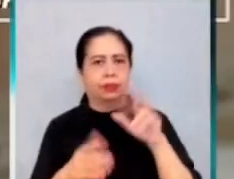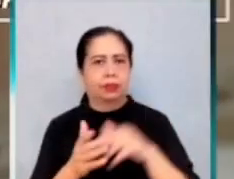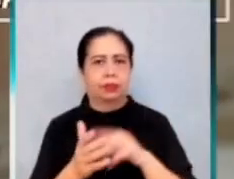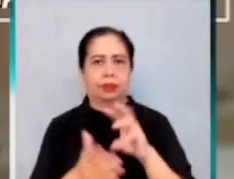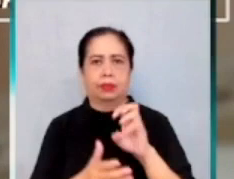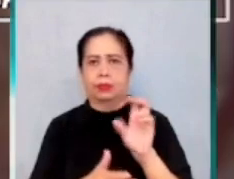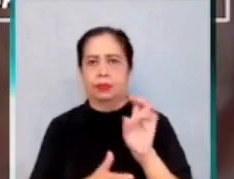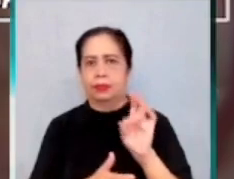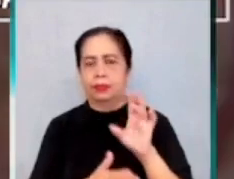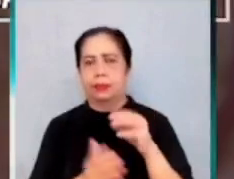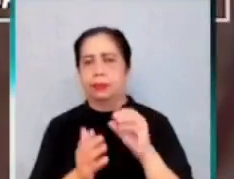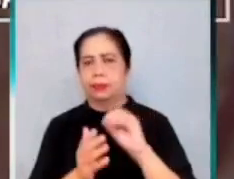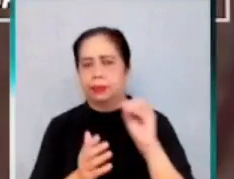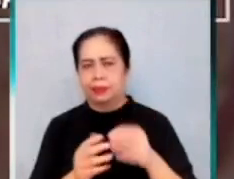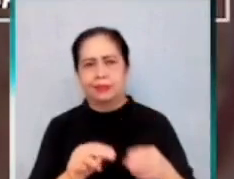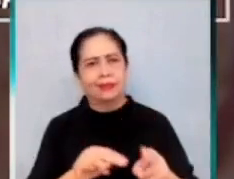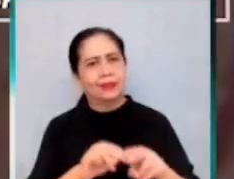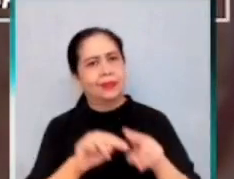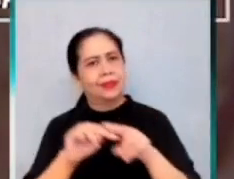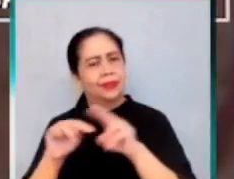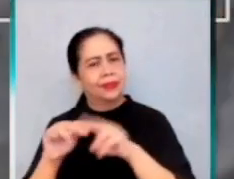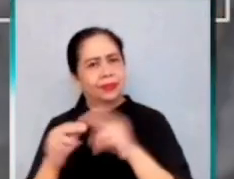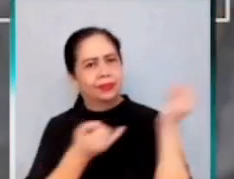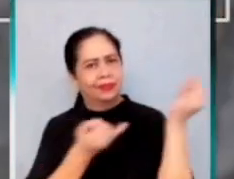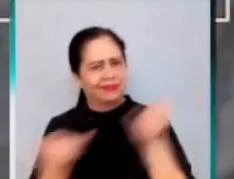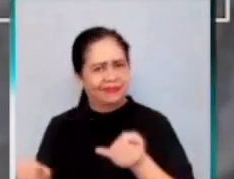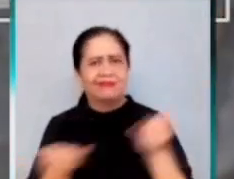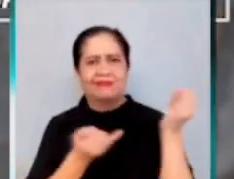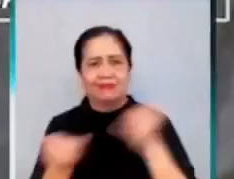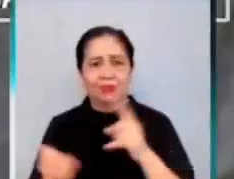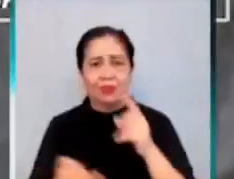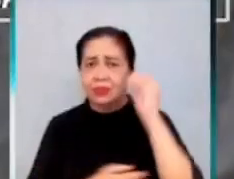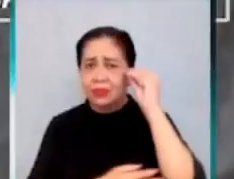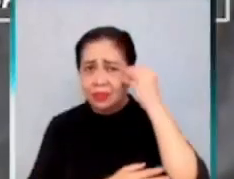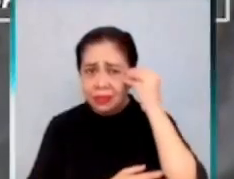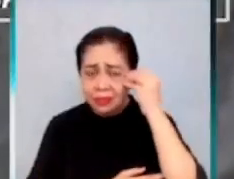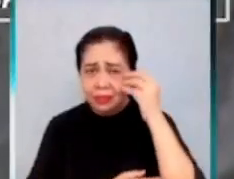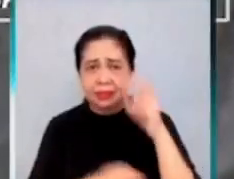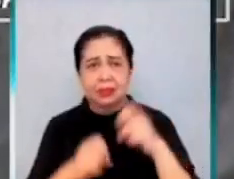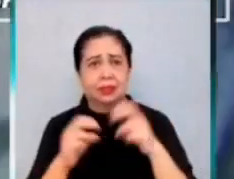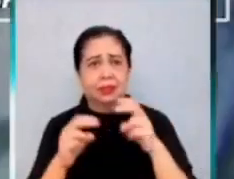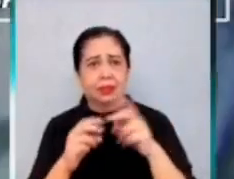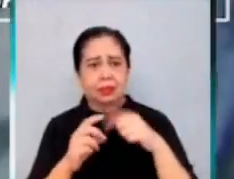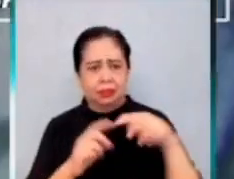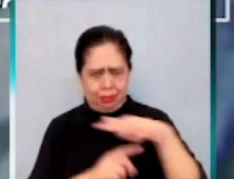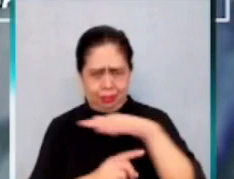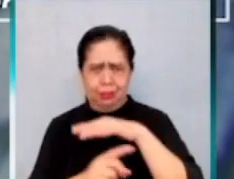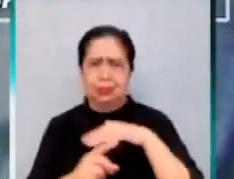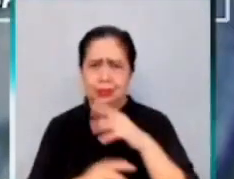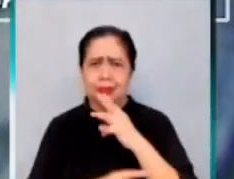2,617% nga ang itinaas sa halaga ng inimport nating sibuyas. At kahit napapaligiran tayo ng dagat,